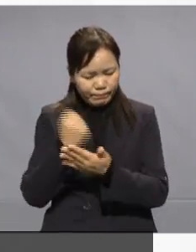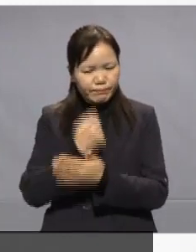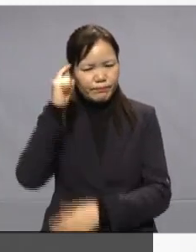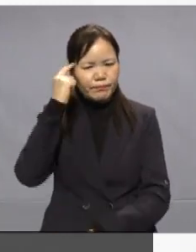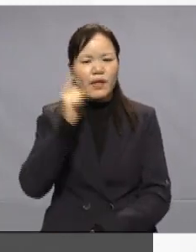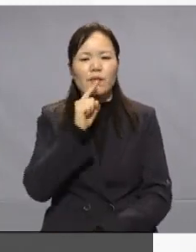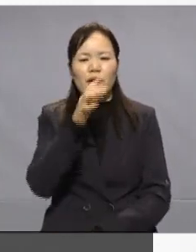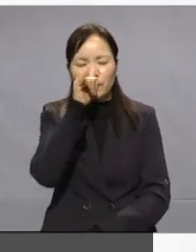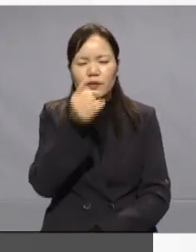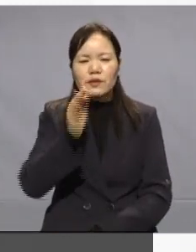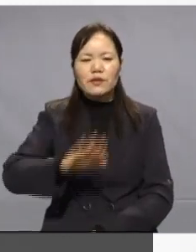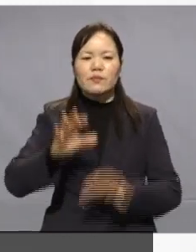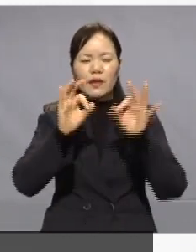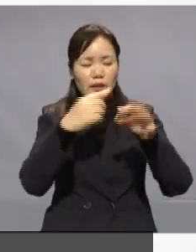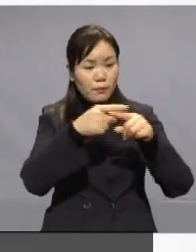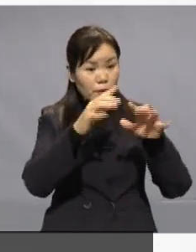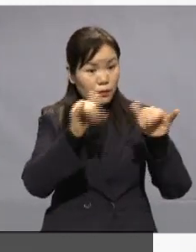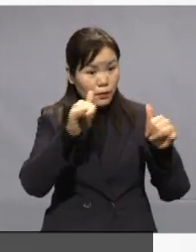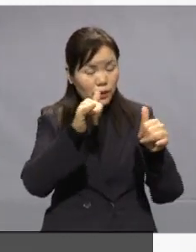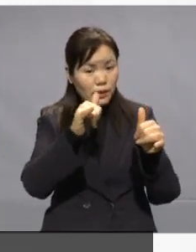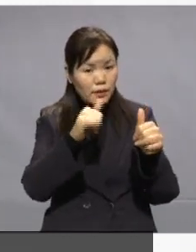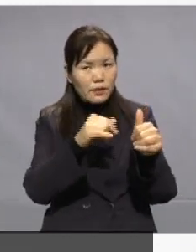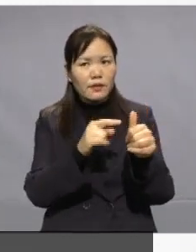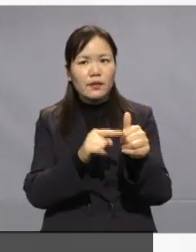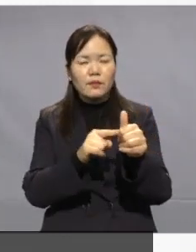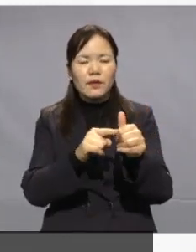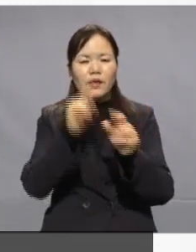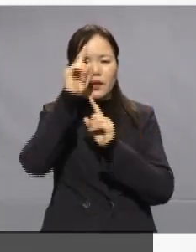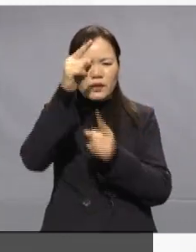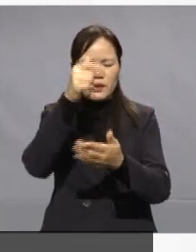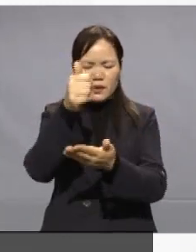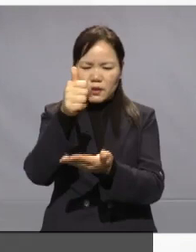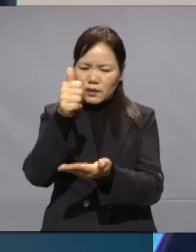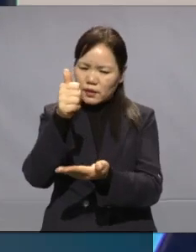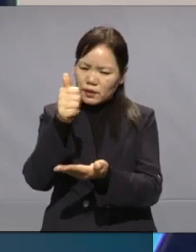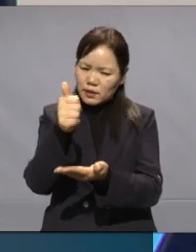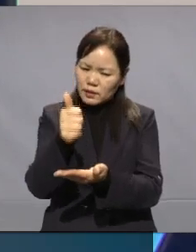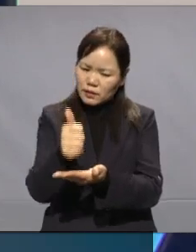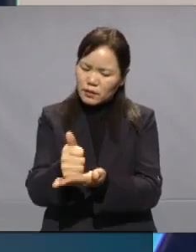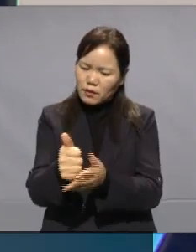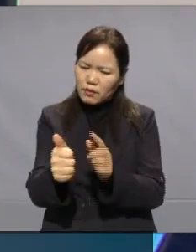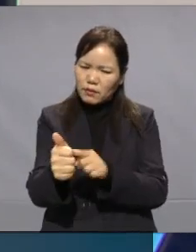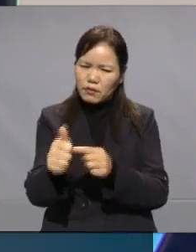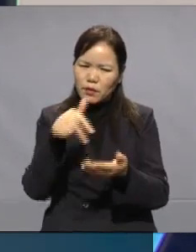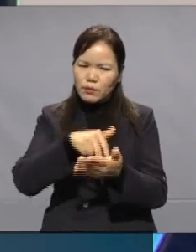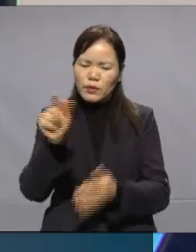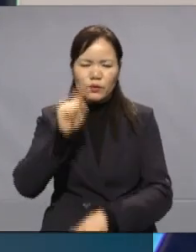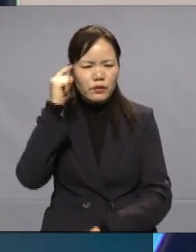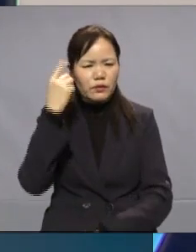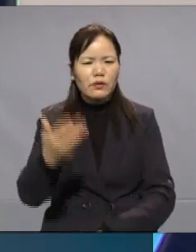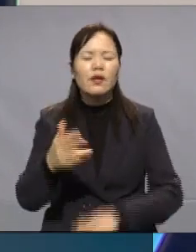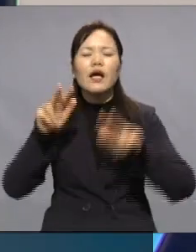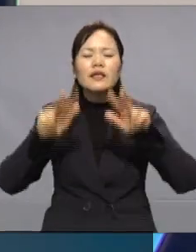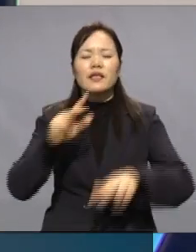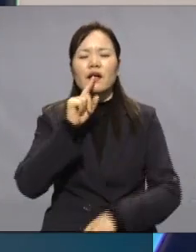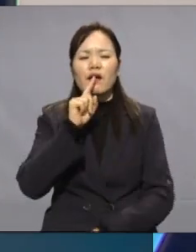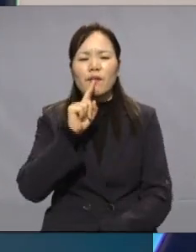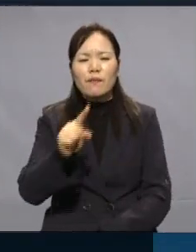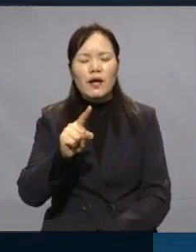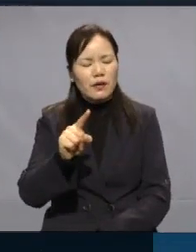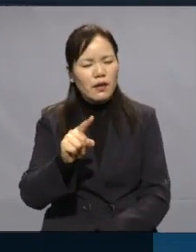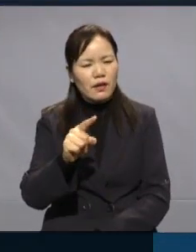김대현 평론가님이 장관의 입장은 어떻게 읽었습니까 그냥 지금 언급하신